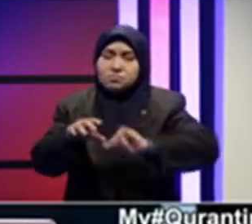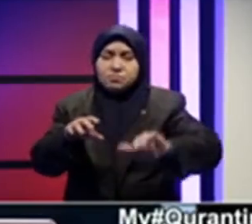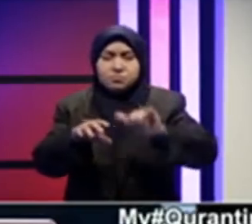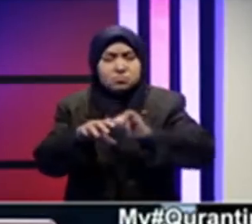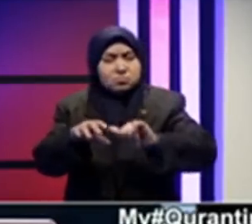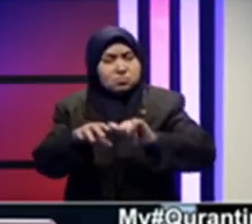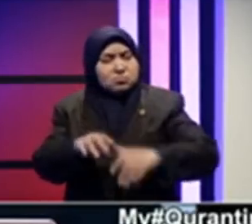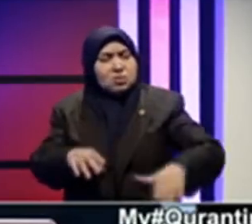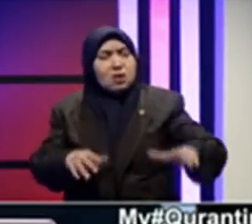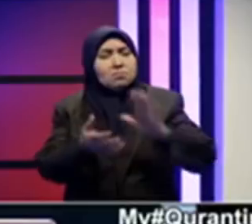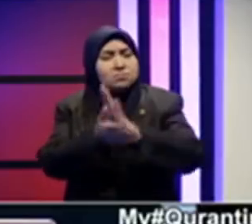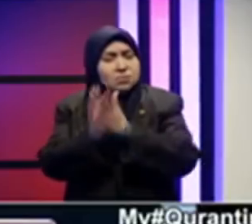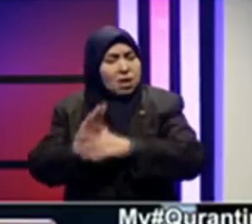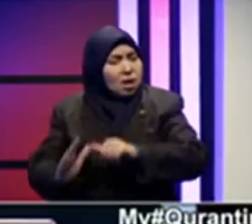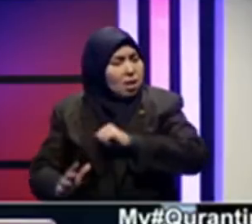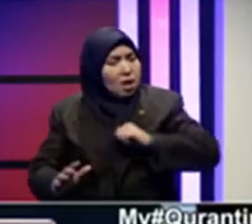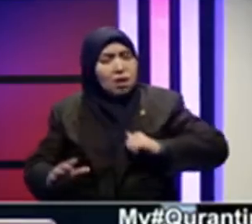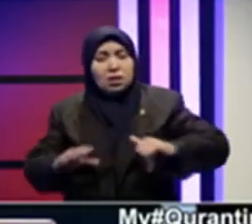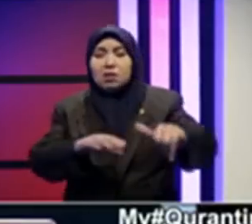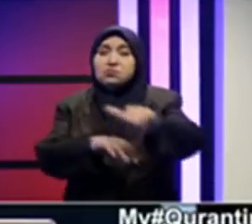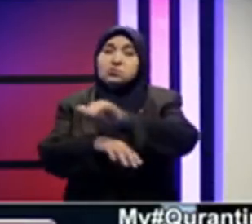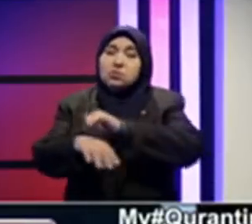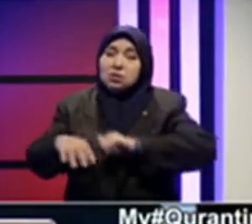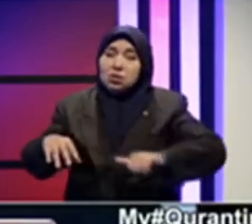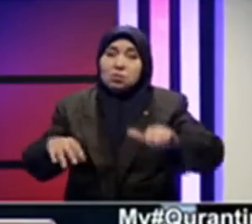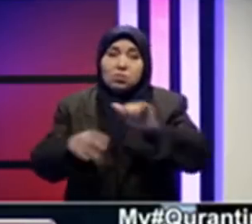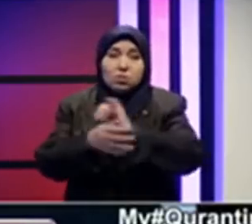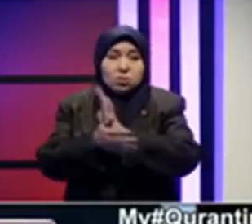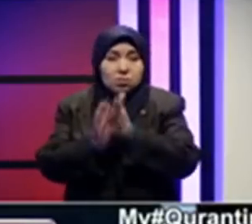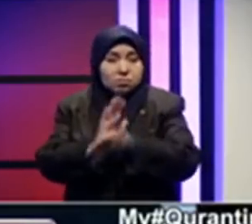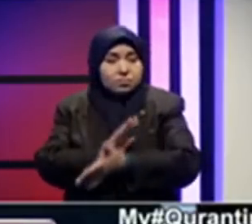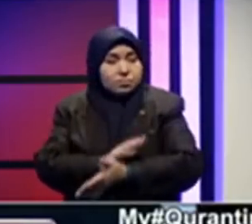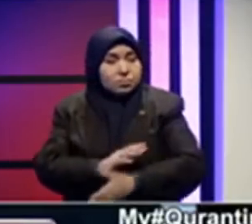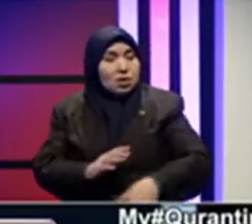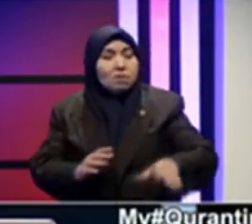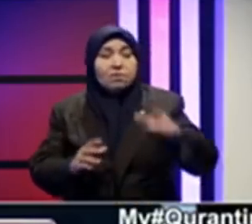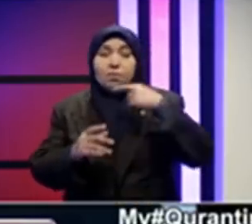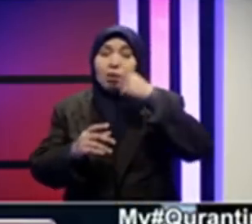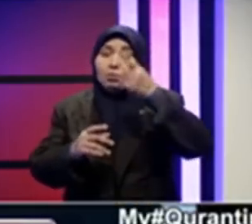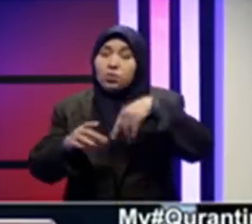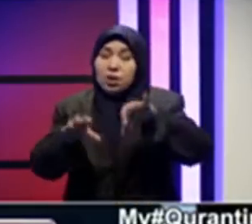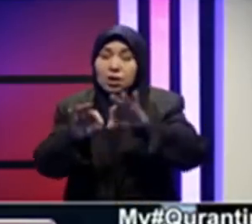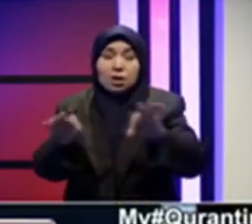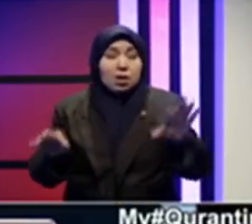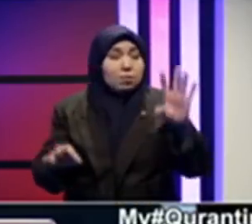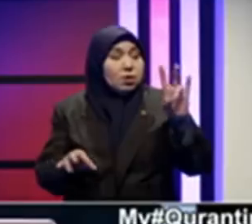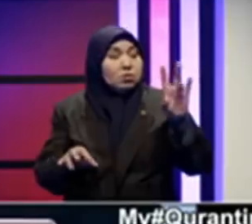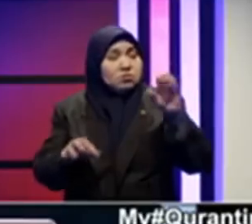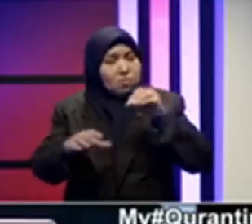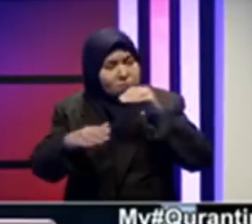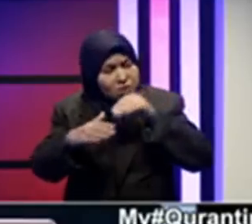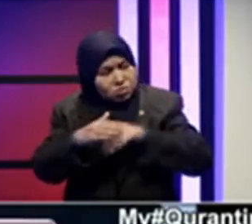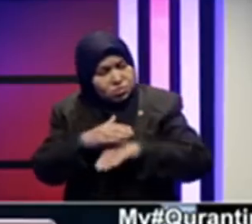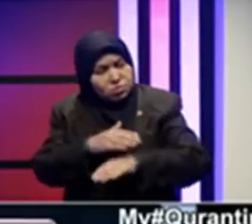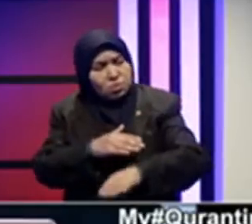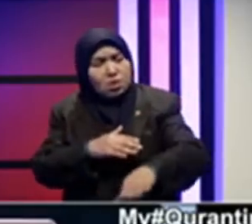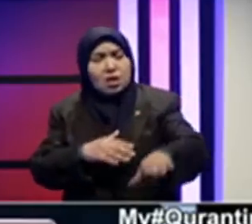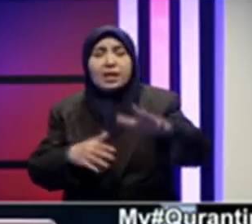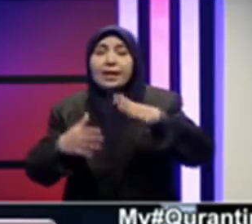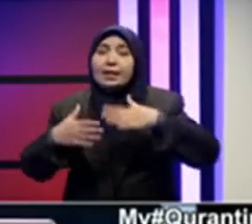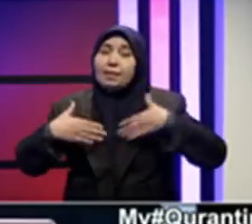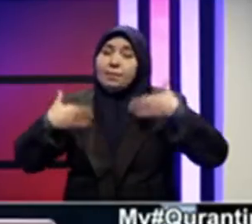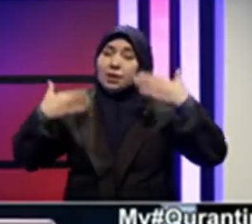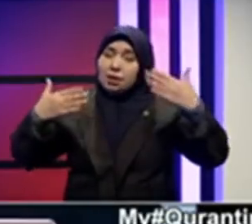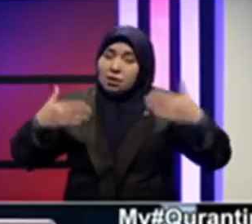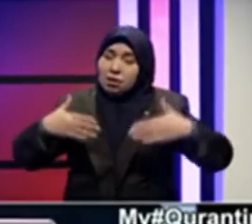antum wa azwajukum tuhbarun. Firman-Mu dalam ayat yang ke-70, masukkanlah dan gembiralah